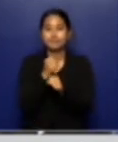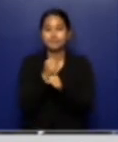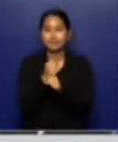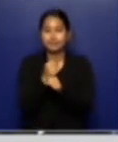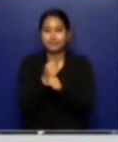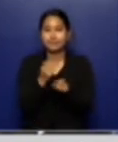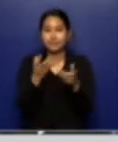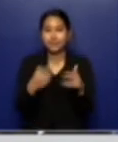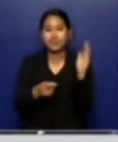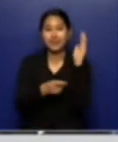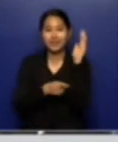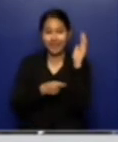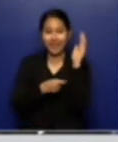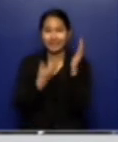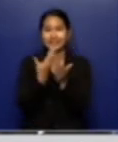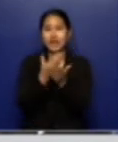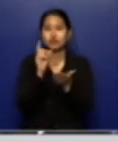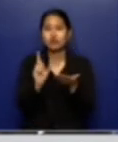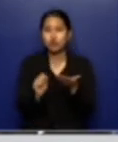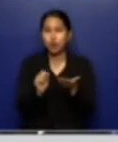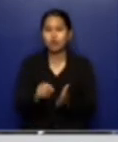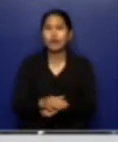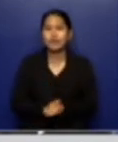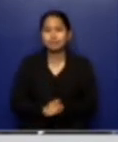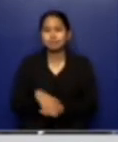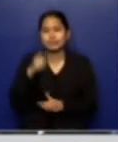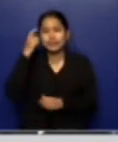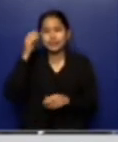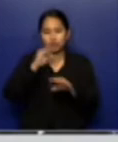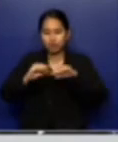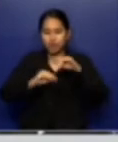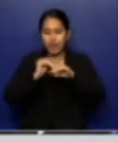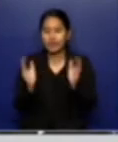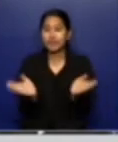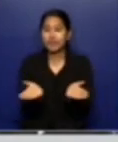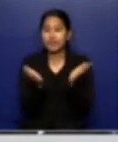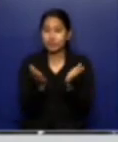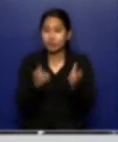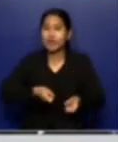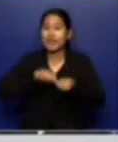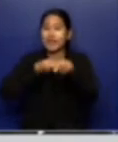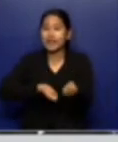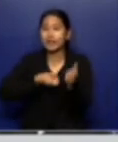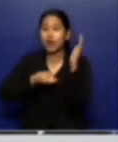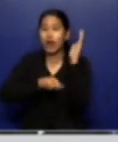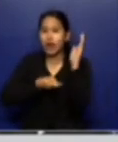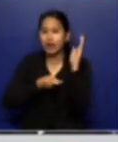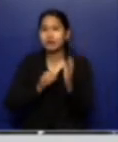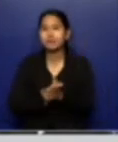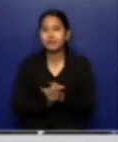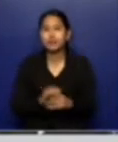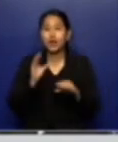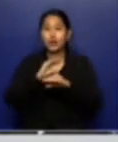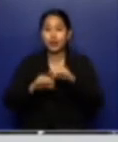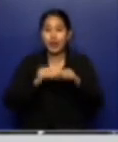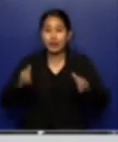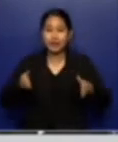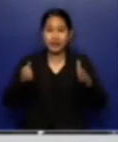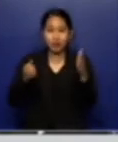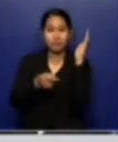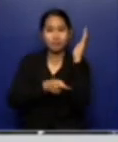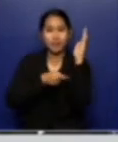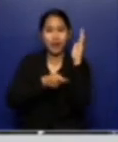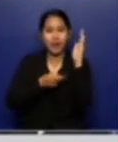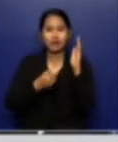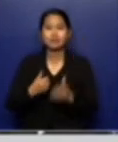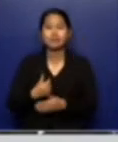ายางพาราตกต่ำก็หาโครงการบอกว่าจะสนับสนุนพี่น้องเกษตรกรโครงการพาราแอดฟันเนี่ยบริ